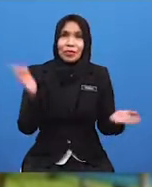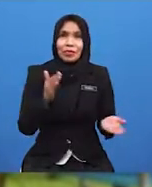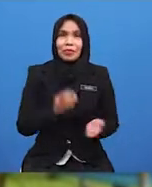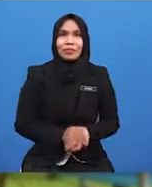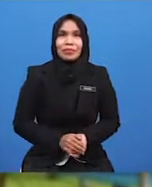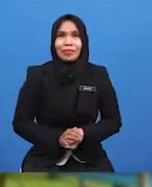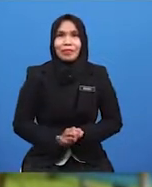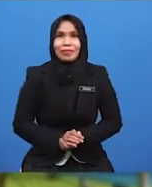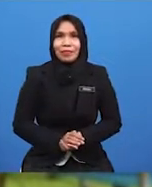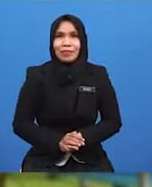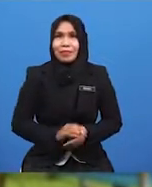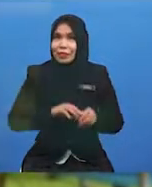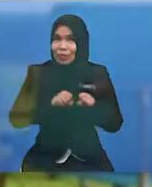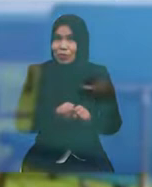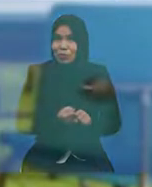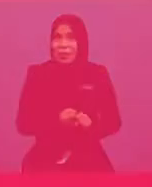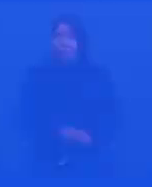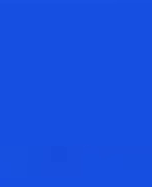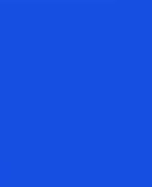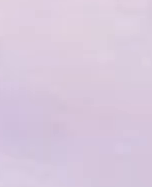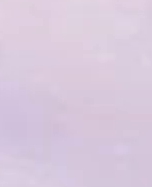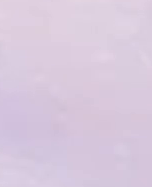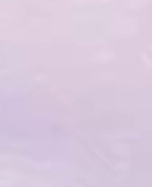bersama semoga heboh